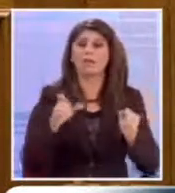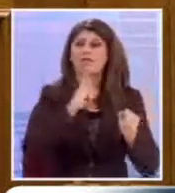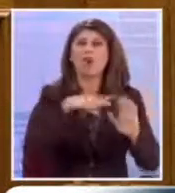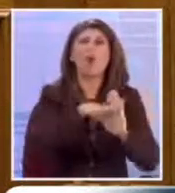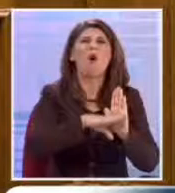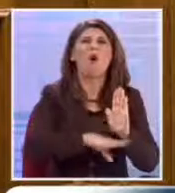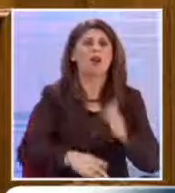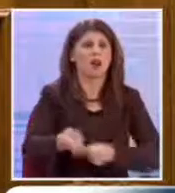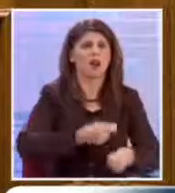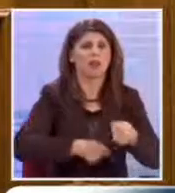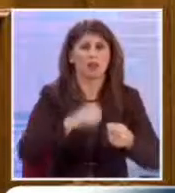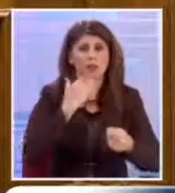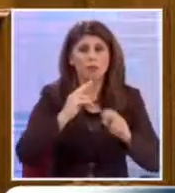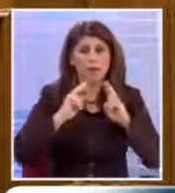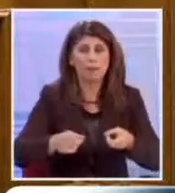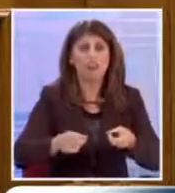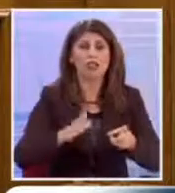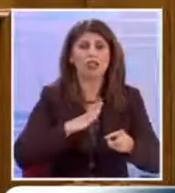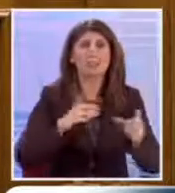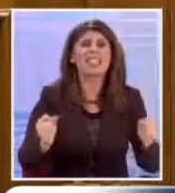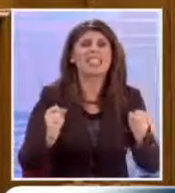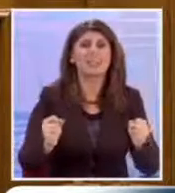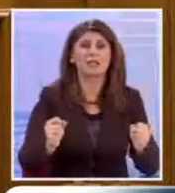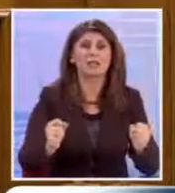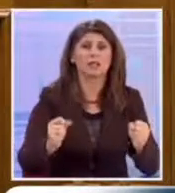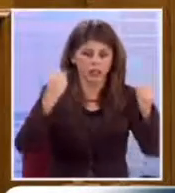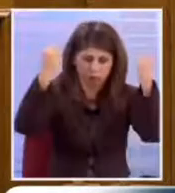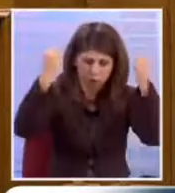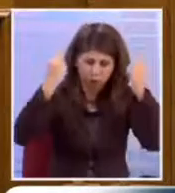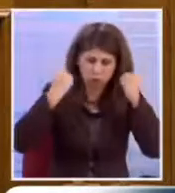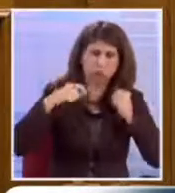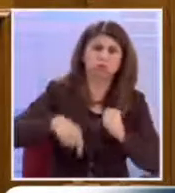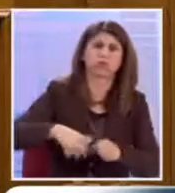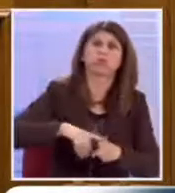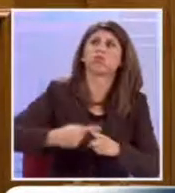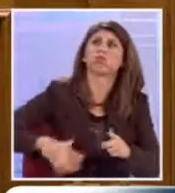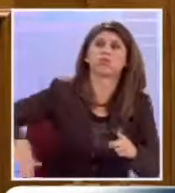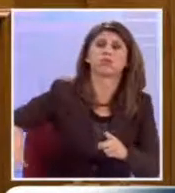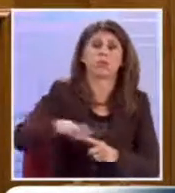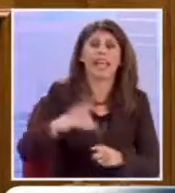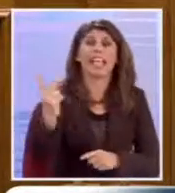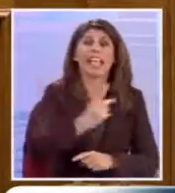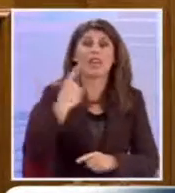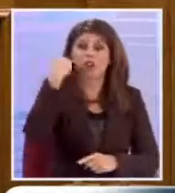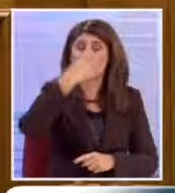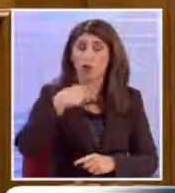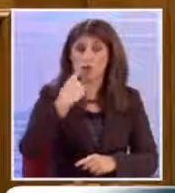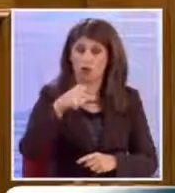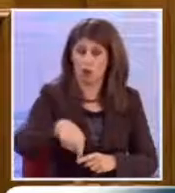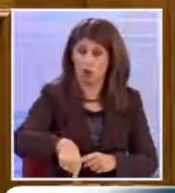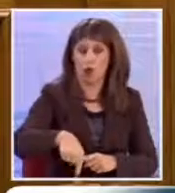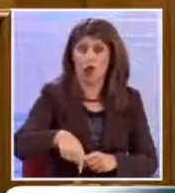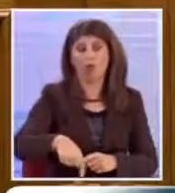στην ανθρωπιστική κρίση που μας δίζει αυτή τη χώρα. Το κοινωνικό πρόσωπο, κυρίες και κύριοι συνάδελφοι, μιας